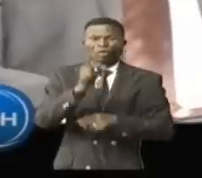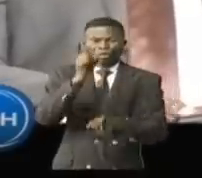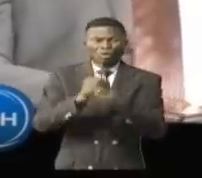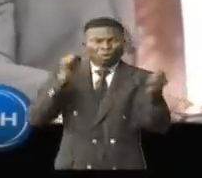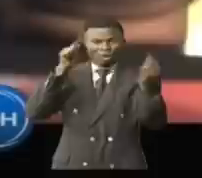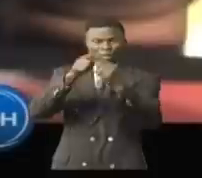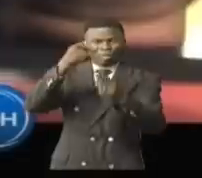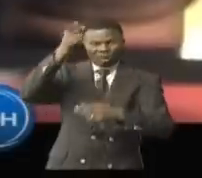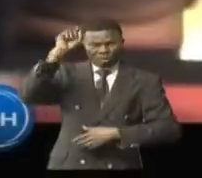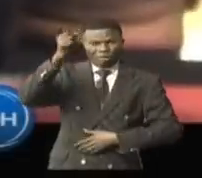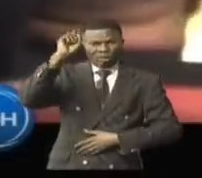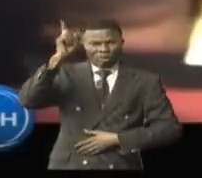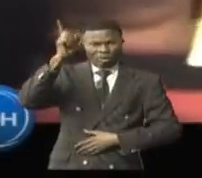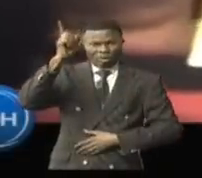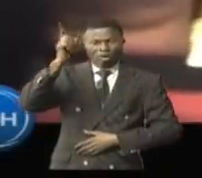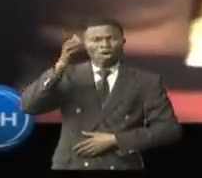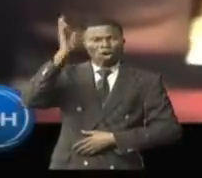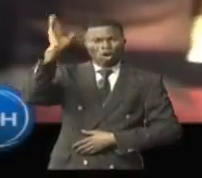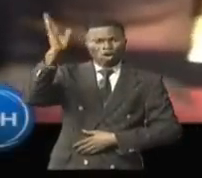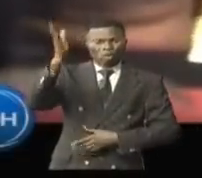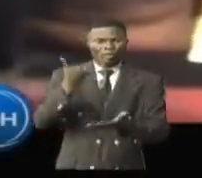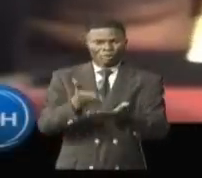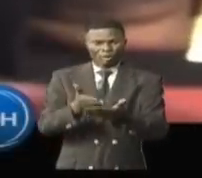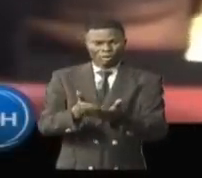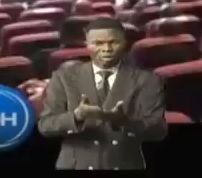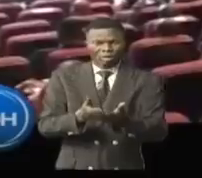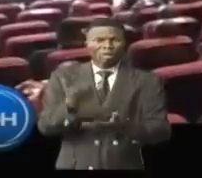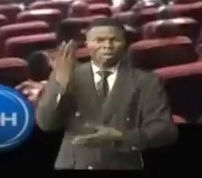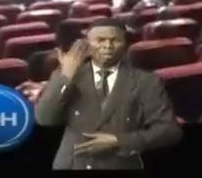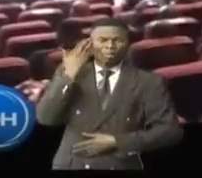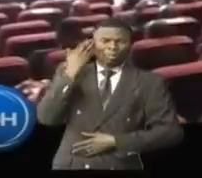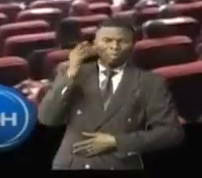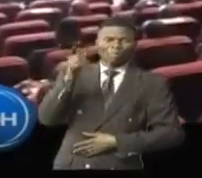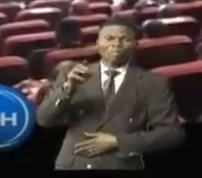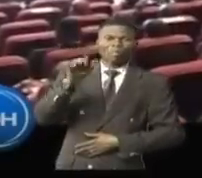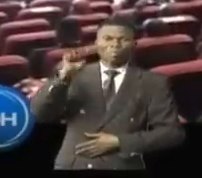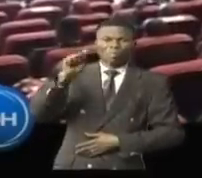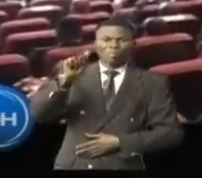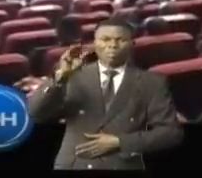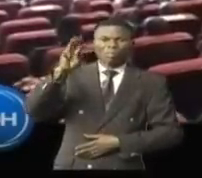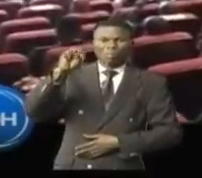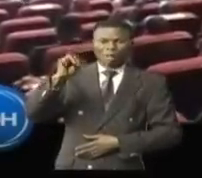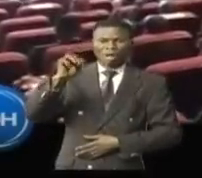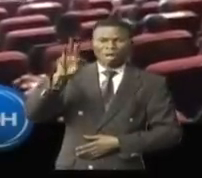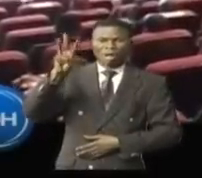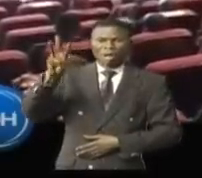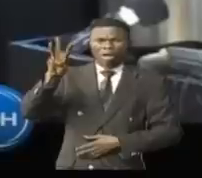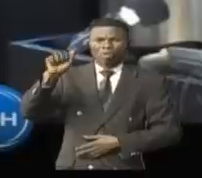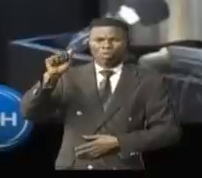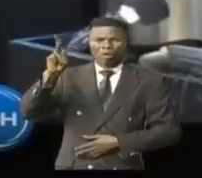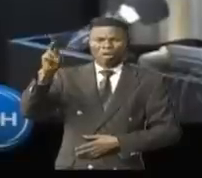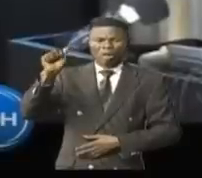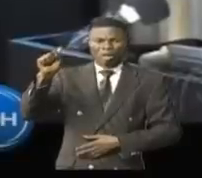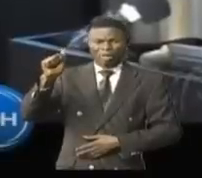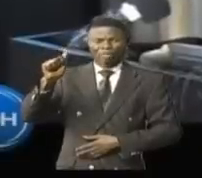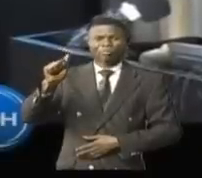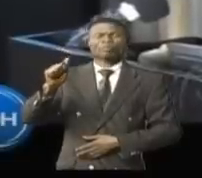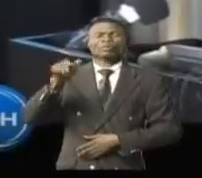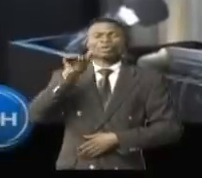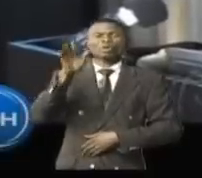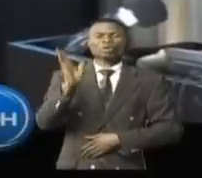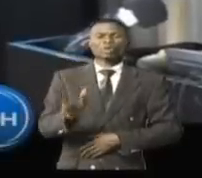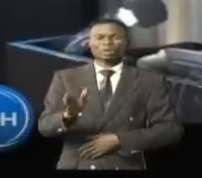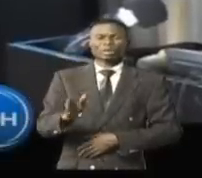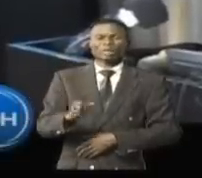l'objectif principal de cette conférence. Bertin Mawaka, directeur de cabinet du ministre des Finances, représentant les